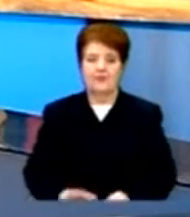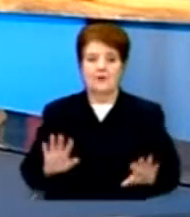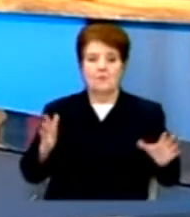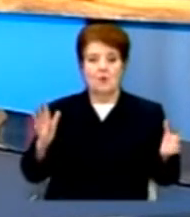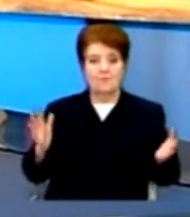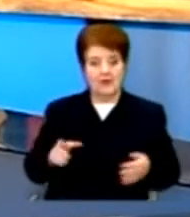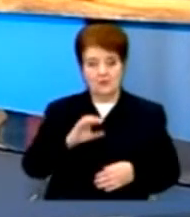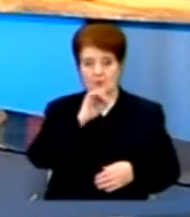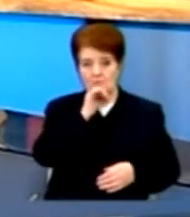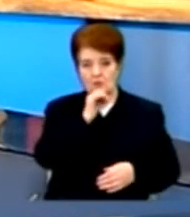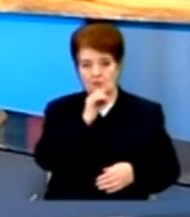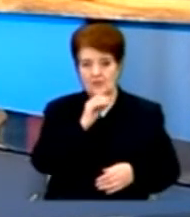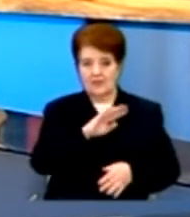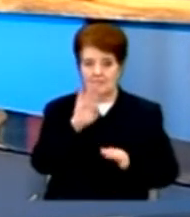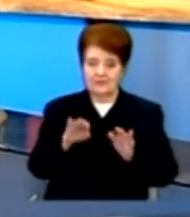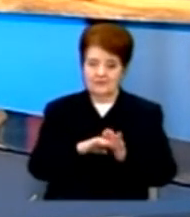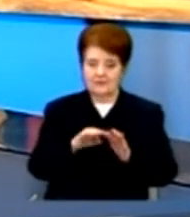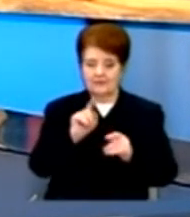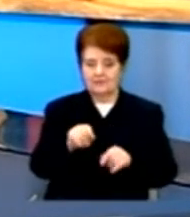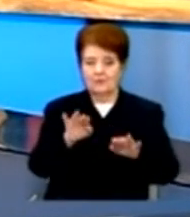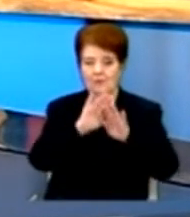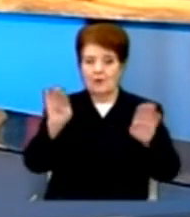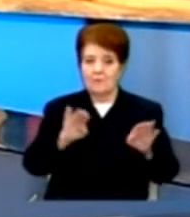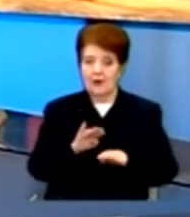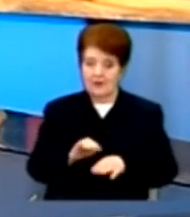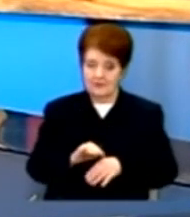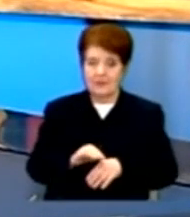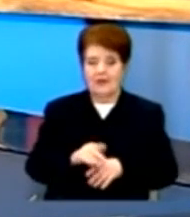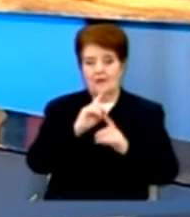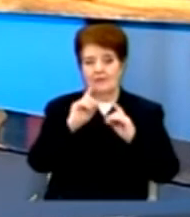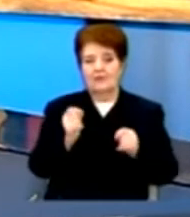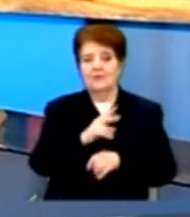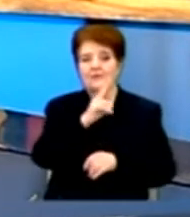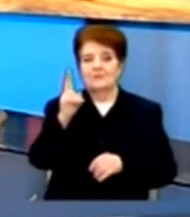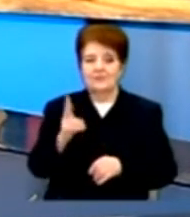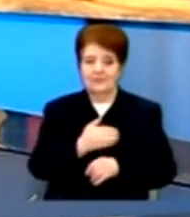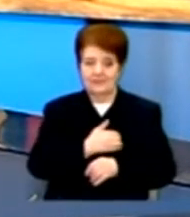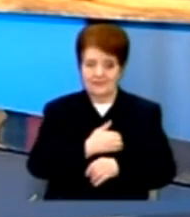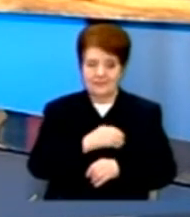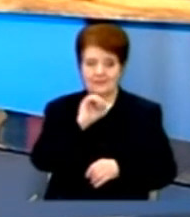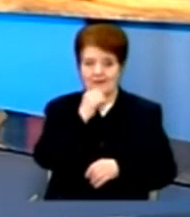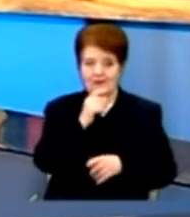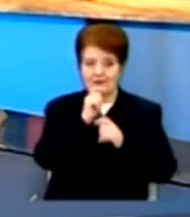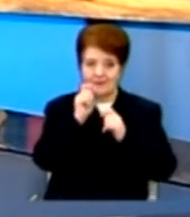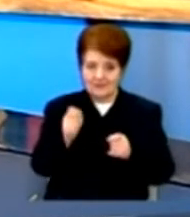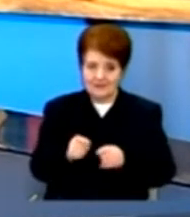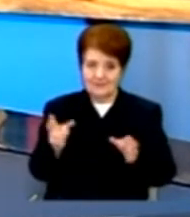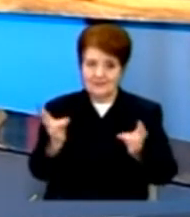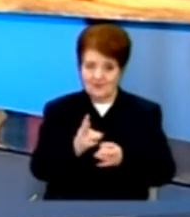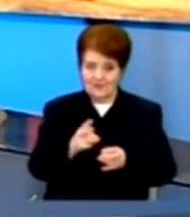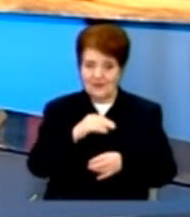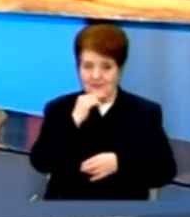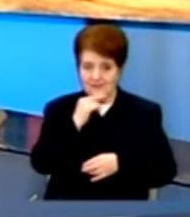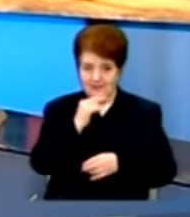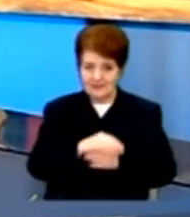Momentul când Moș Crăciun lasă sub brad darul este cel mai așteptat din an. Cine vrea să-l ajute pe bătrânelul darnic ar trebui să fie însă foarte